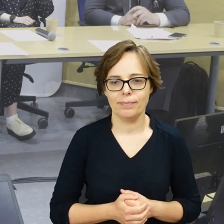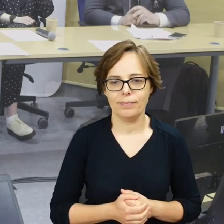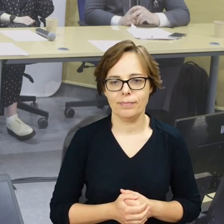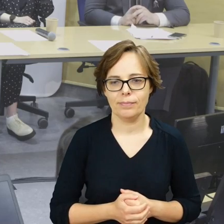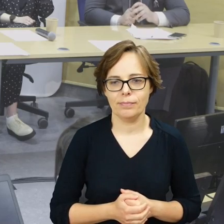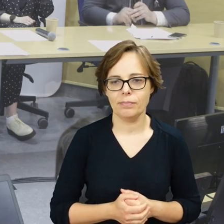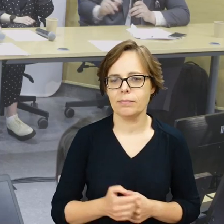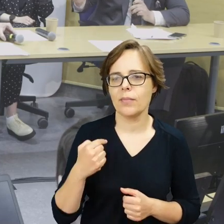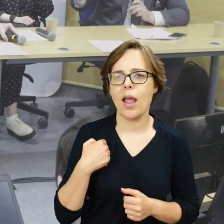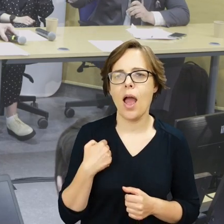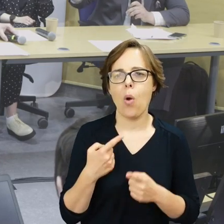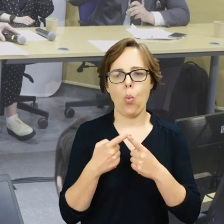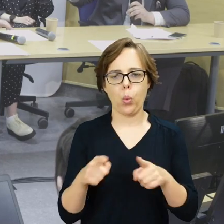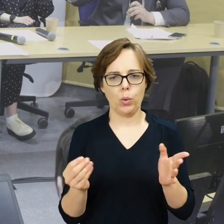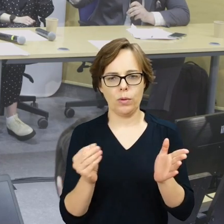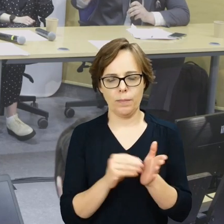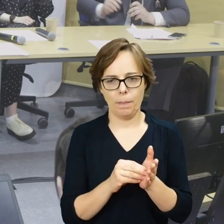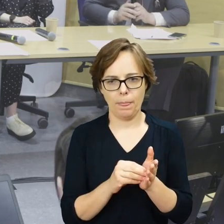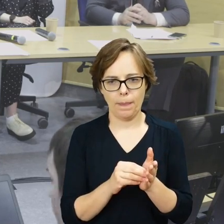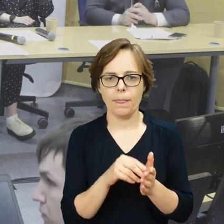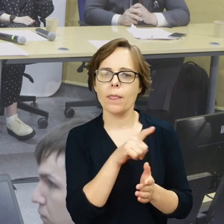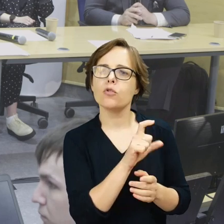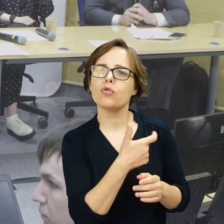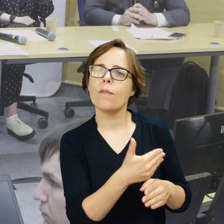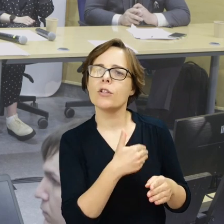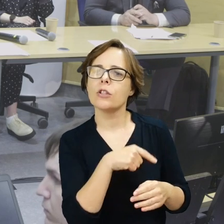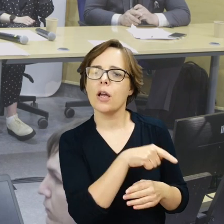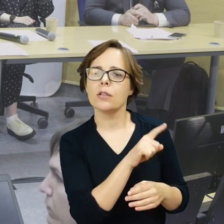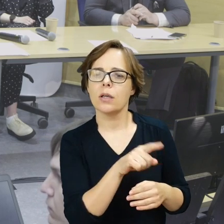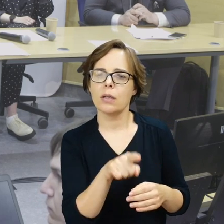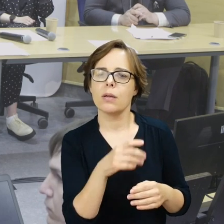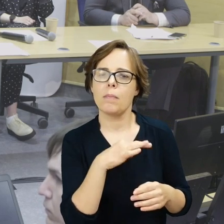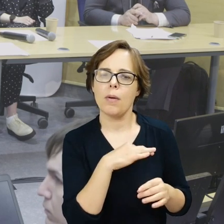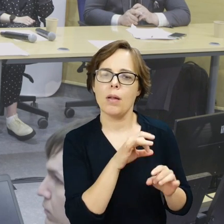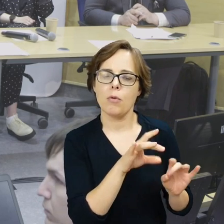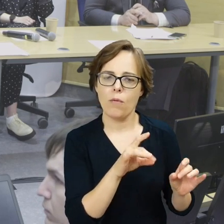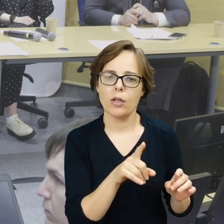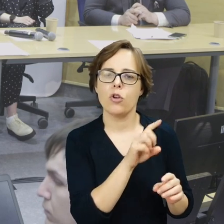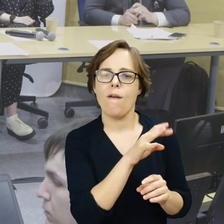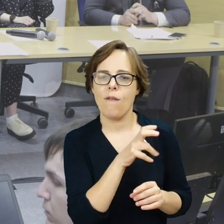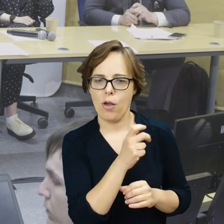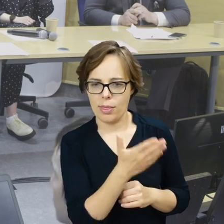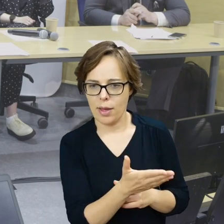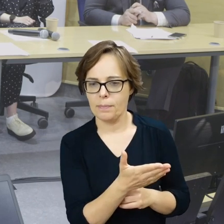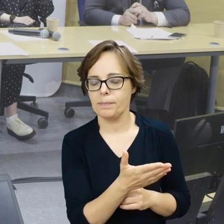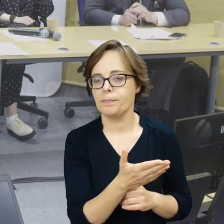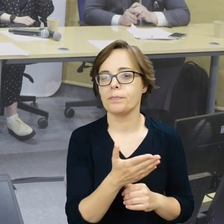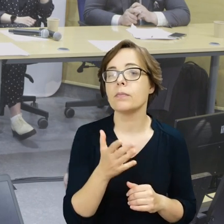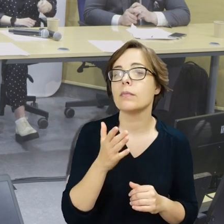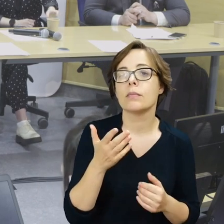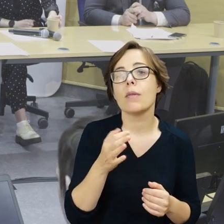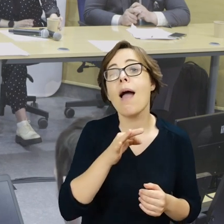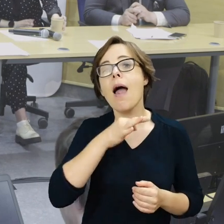Jedno zdanie. Wzmacniając te głosy, które były pana profesora i Wojtka, nie będzie lepszej okazji